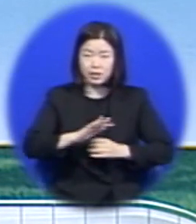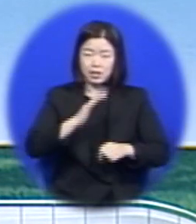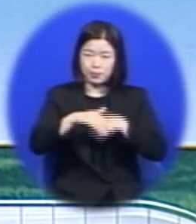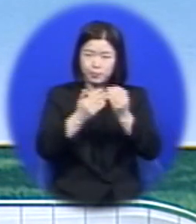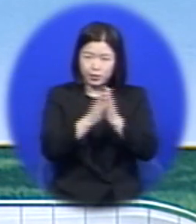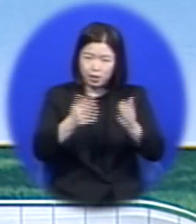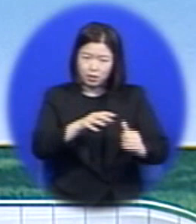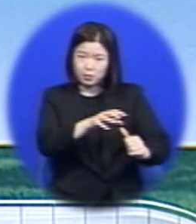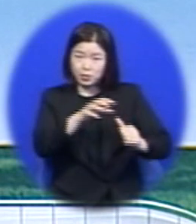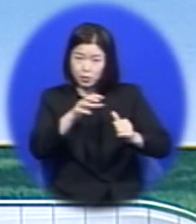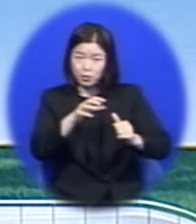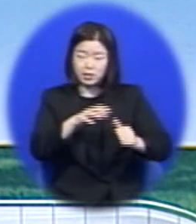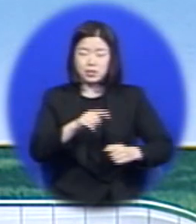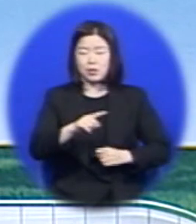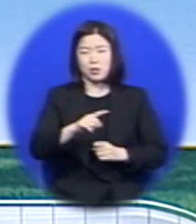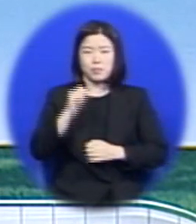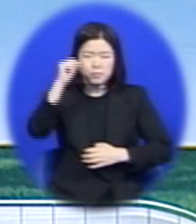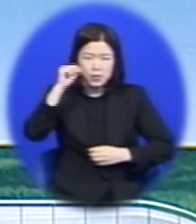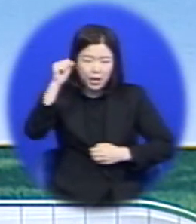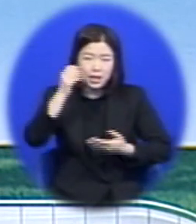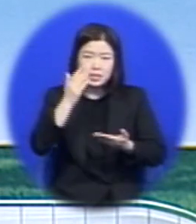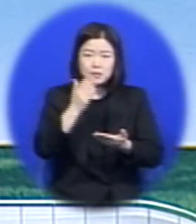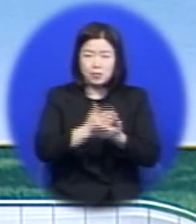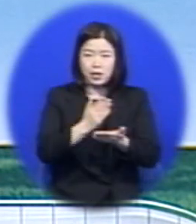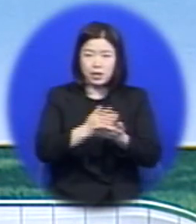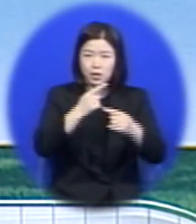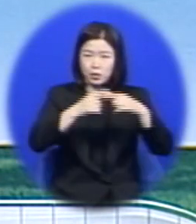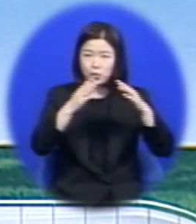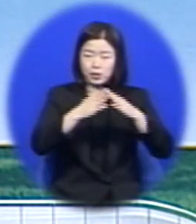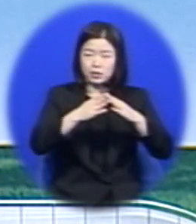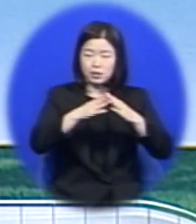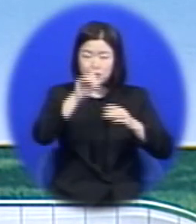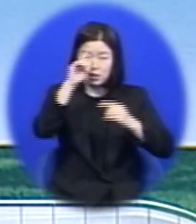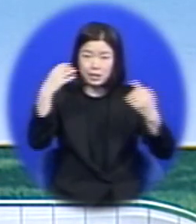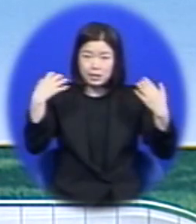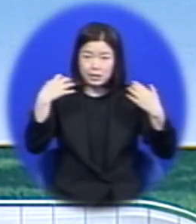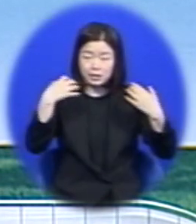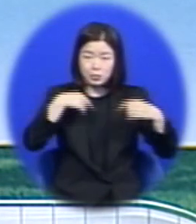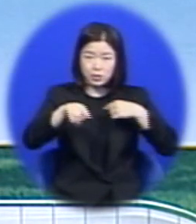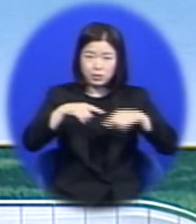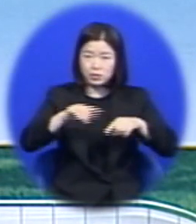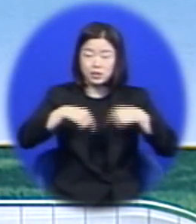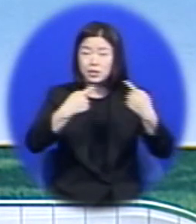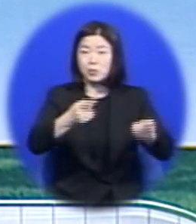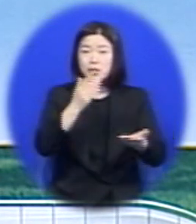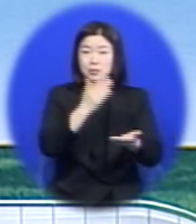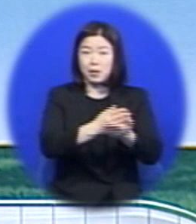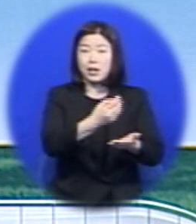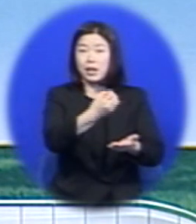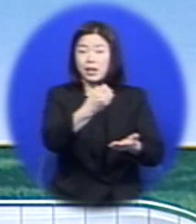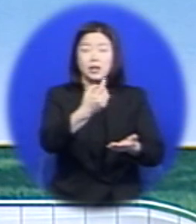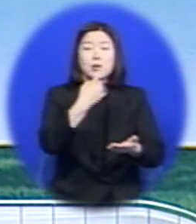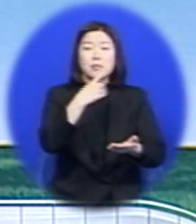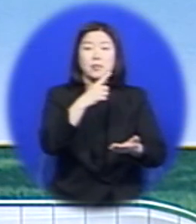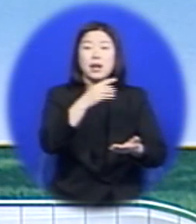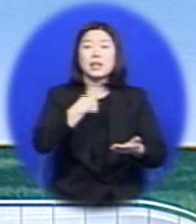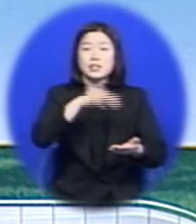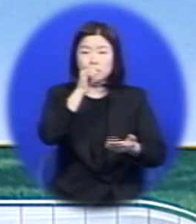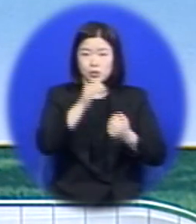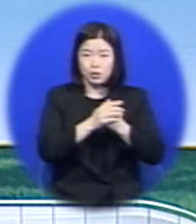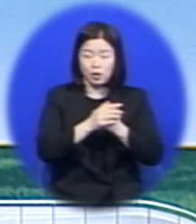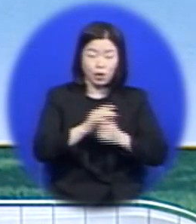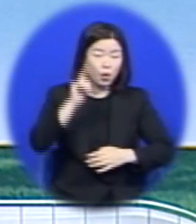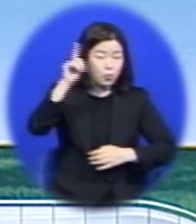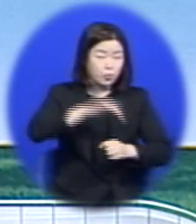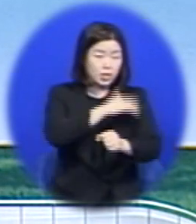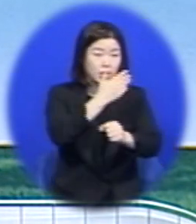마라, 교회에서 정치 참여하지 마라, 그렇게 말하기도 했었습니다. 위의 권력에 순종하라고